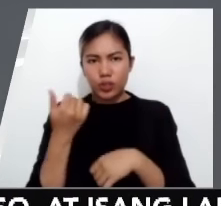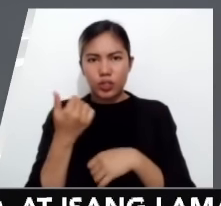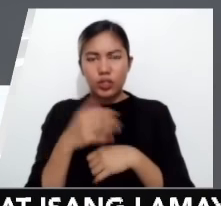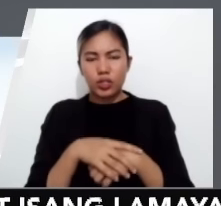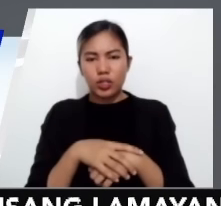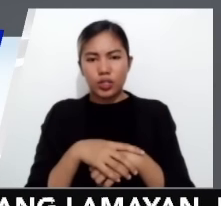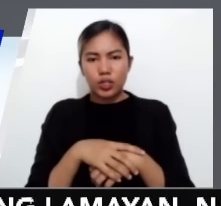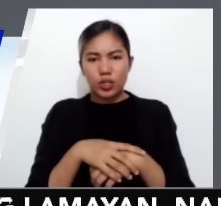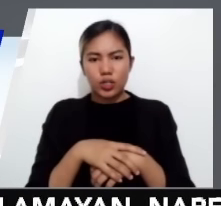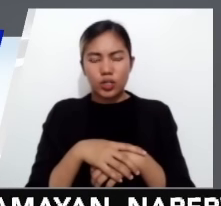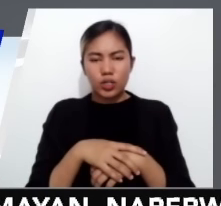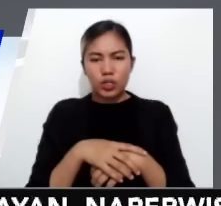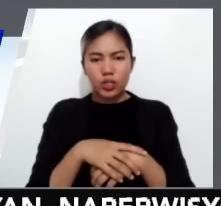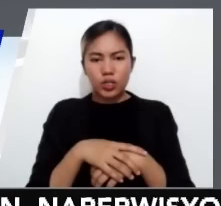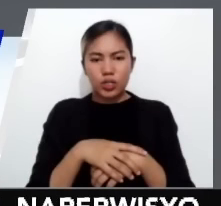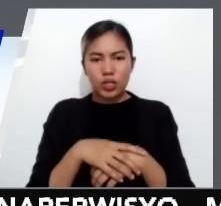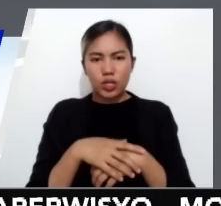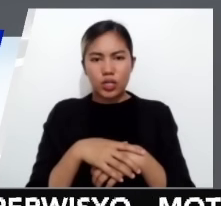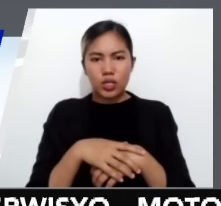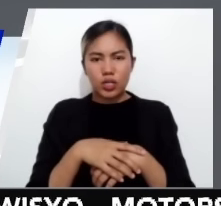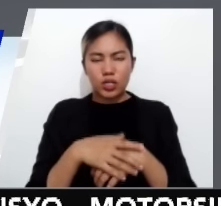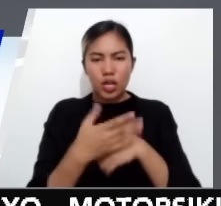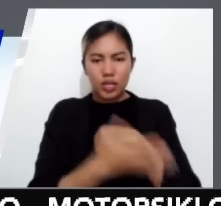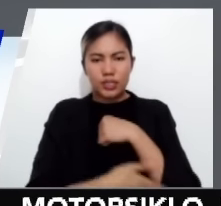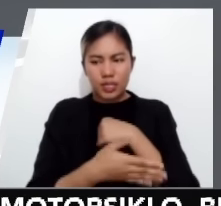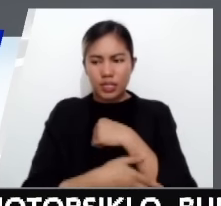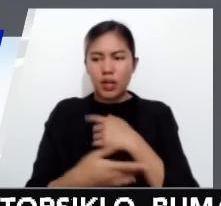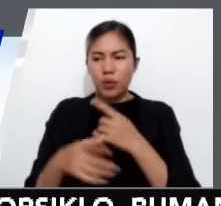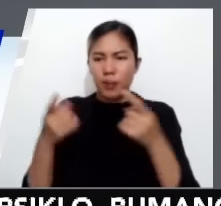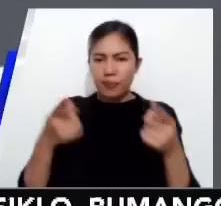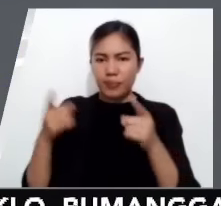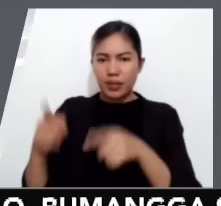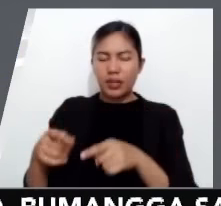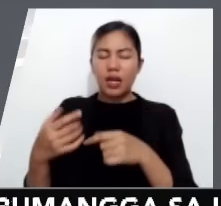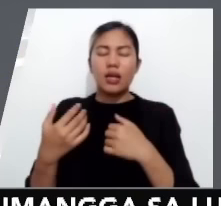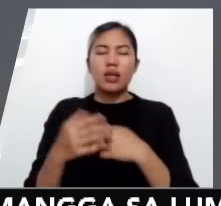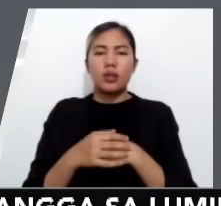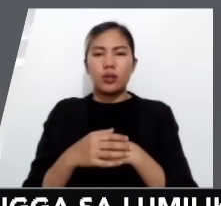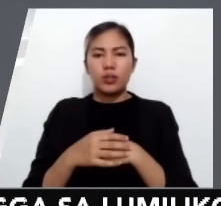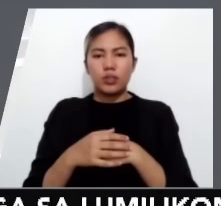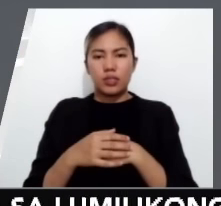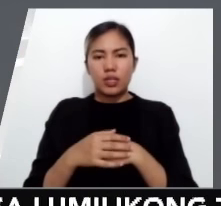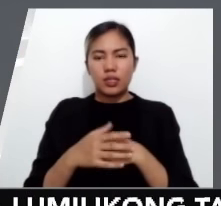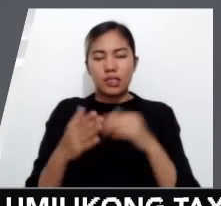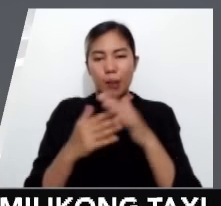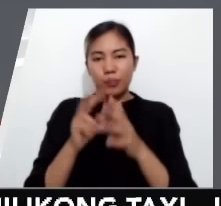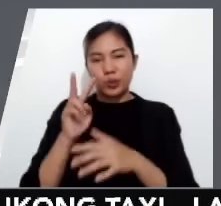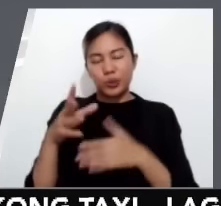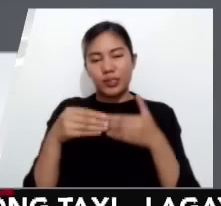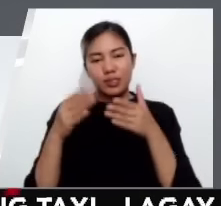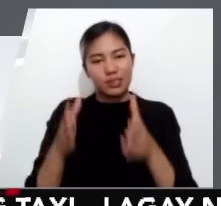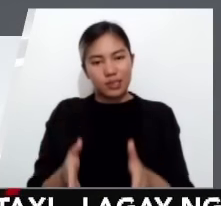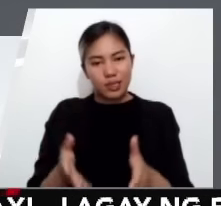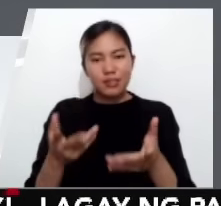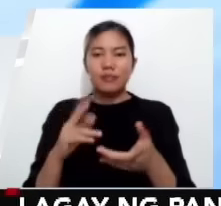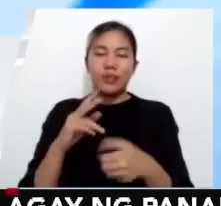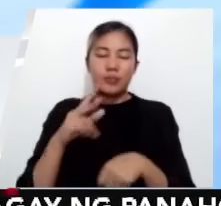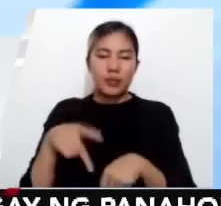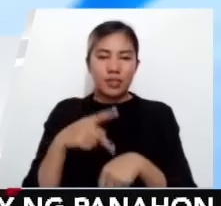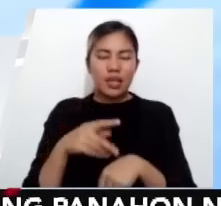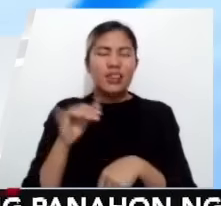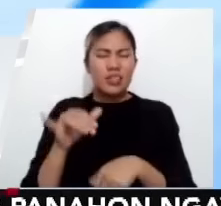sa top two leaders ng bansa? Yun nga po ang gusto po nating ipahayag, sir, no, na dapat nga po